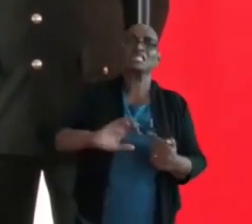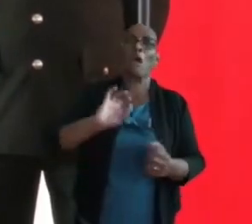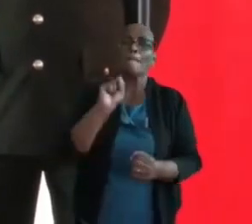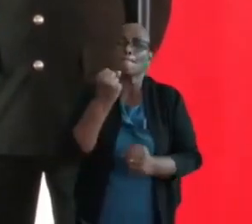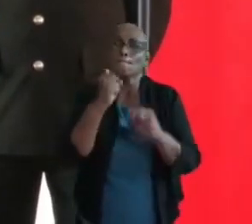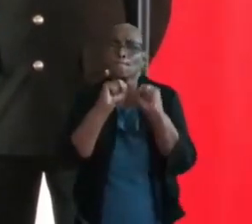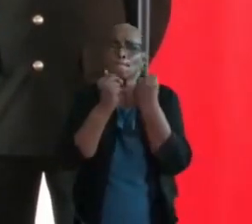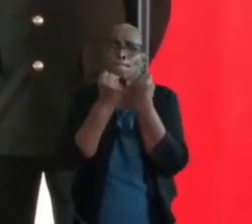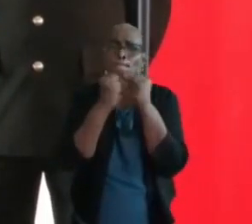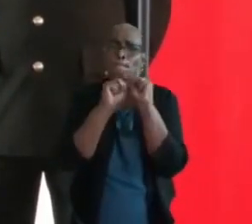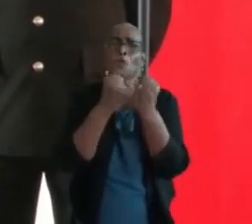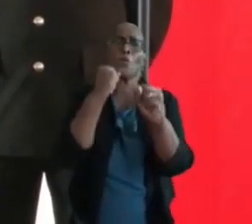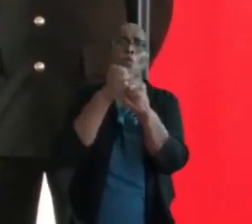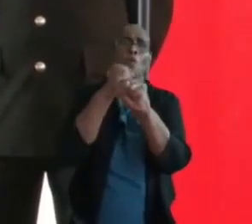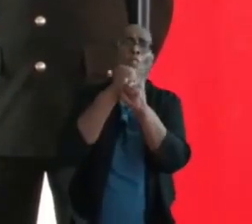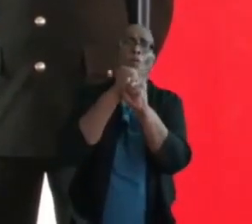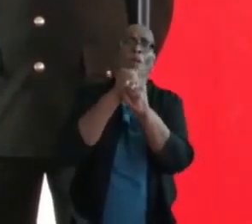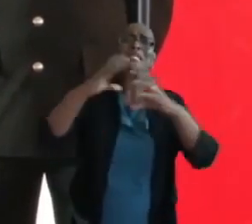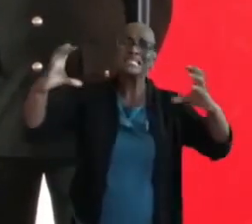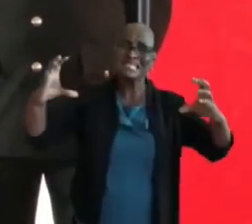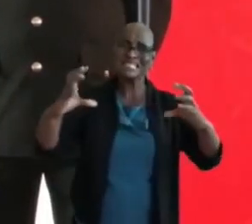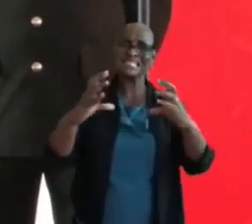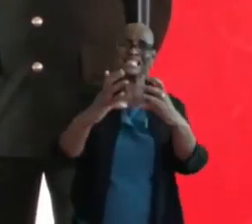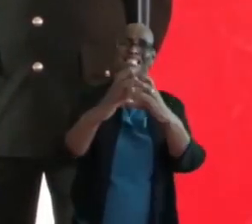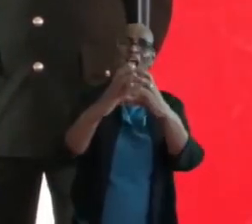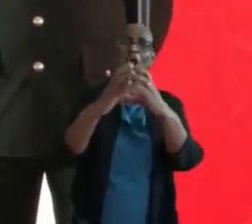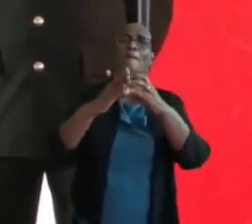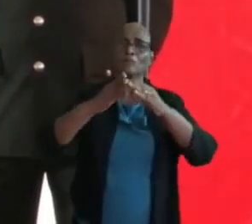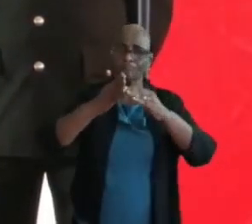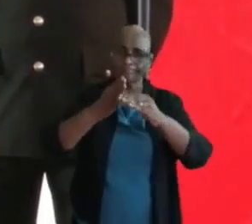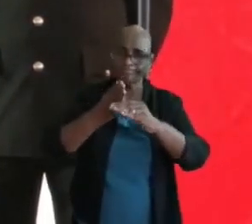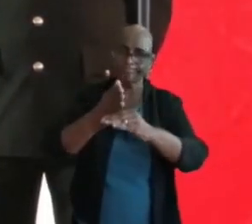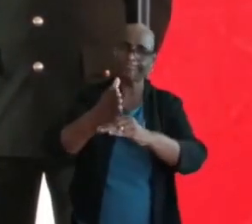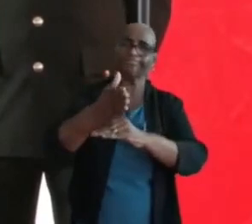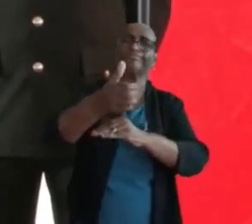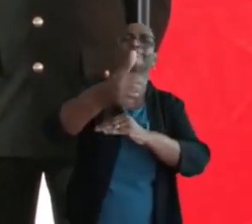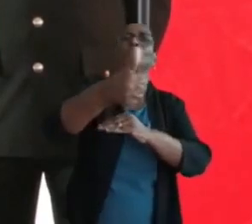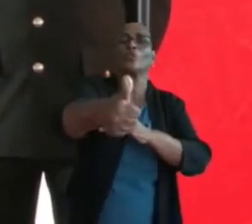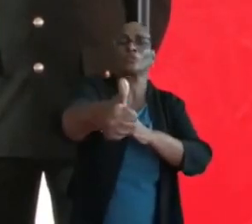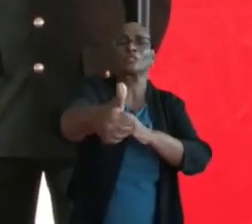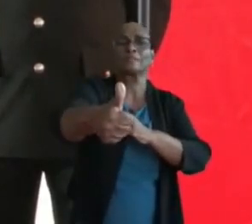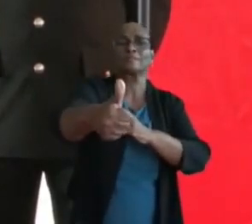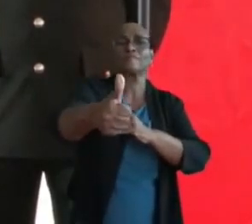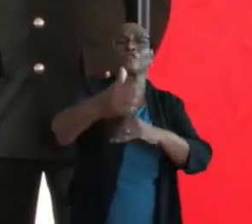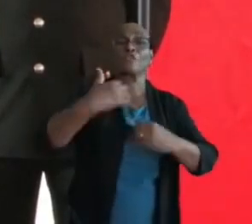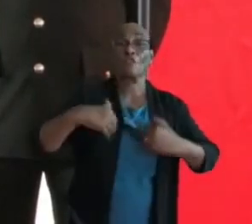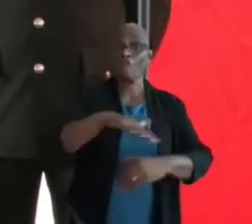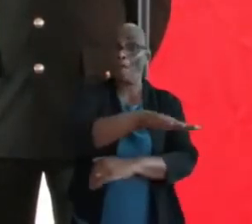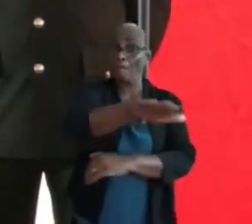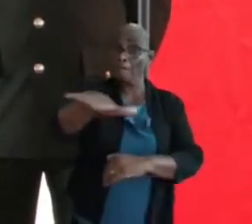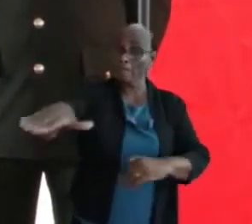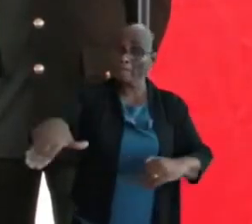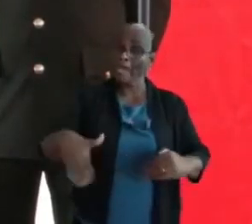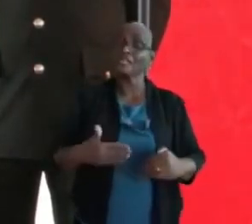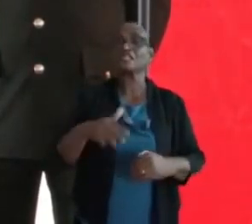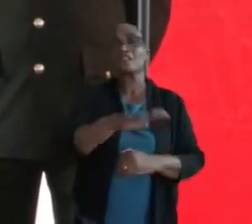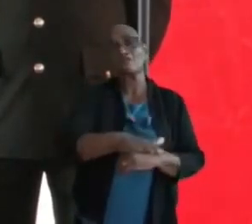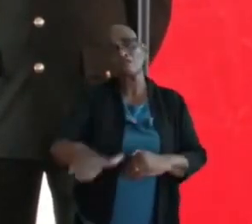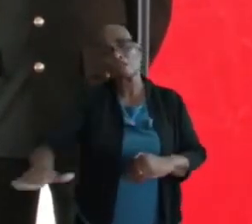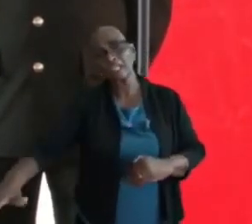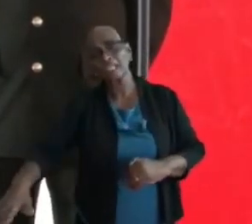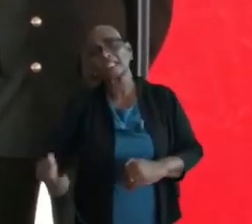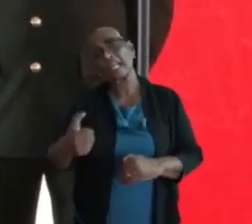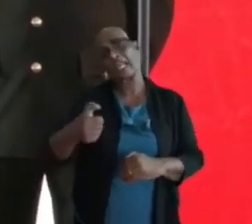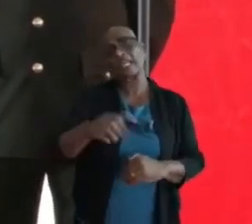klus samen tot een goed einde zullen brengen. Voor volk en vaderland, voor onze kinderen en